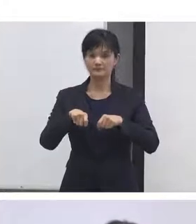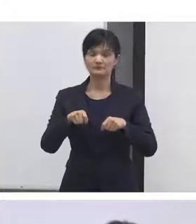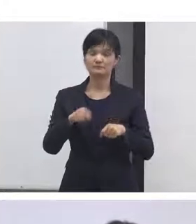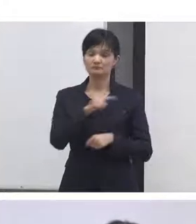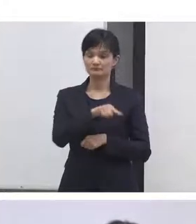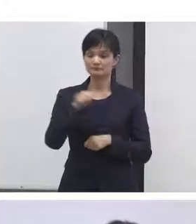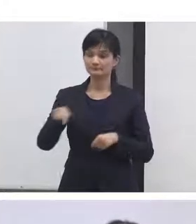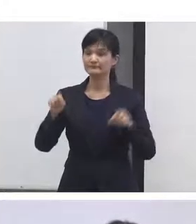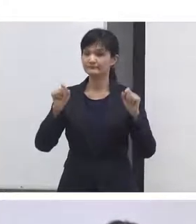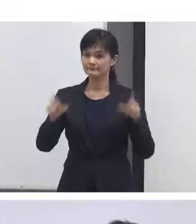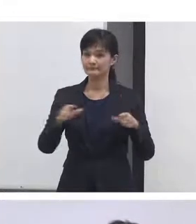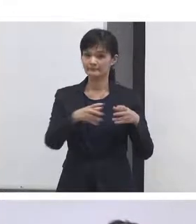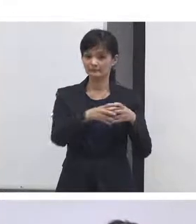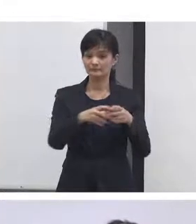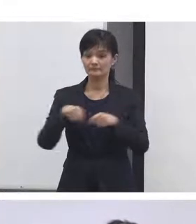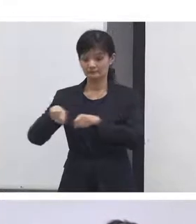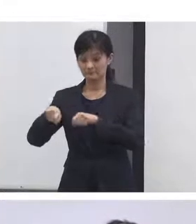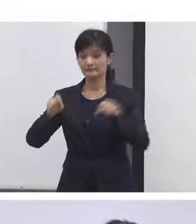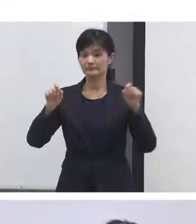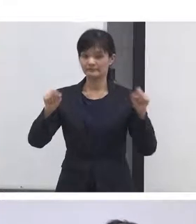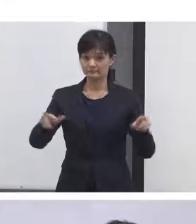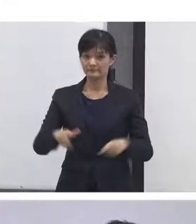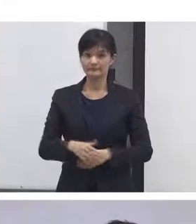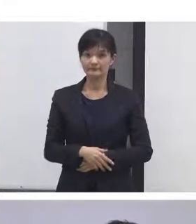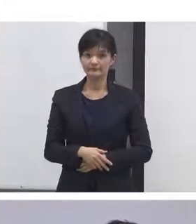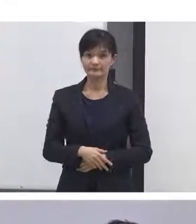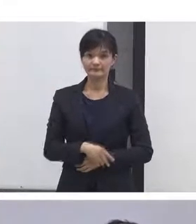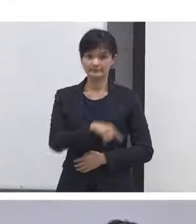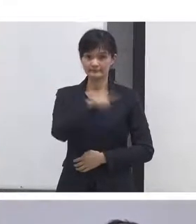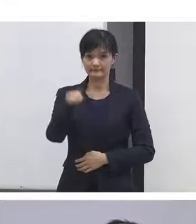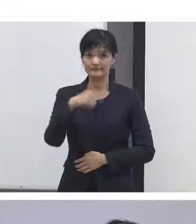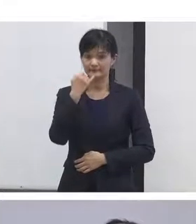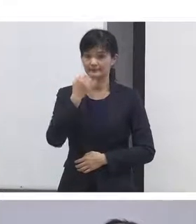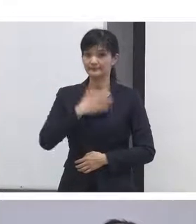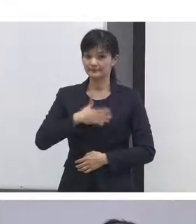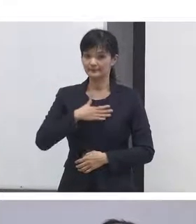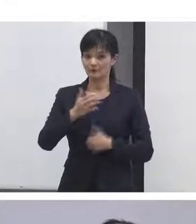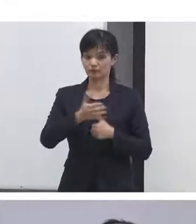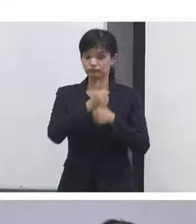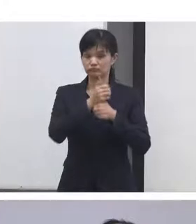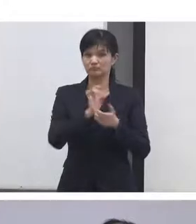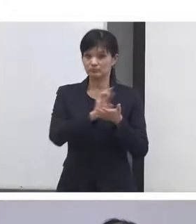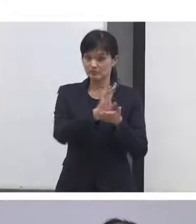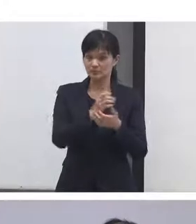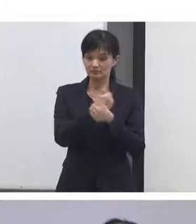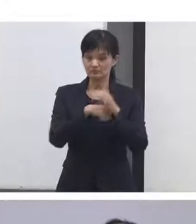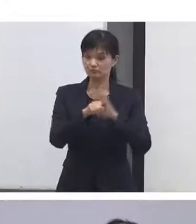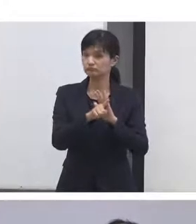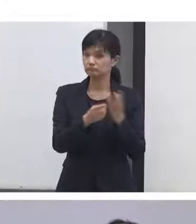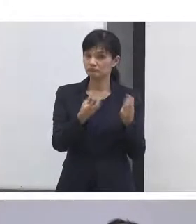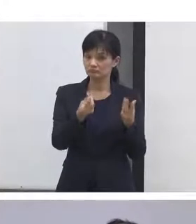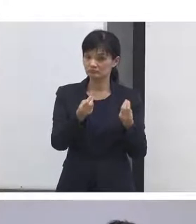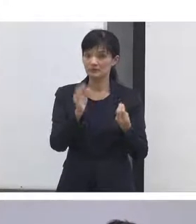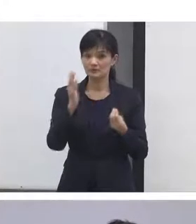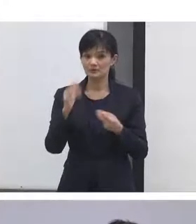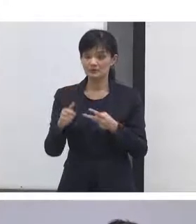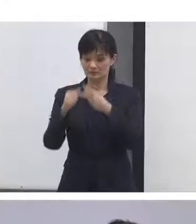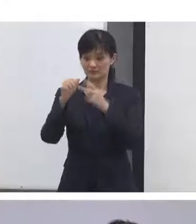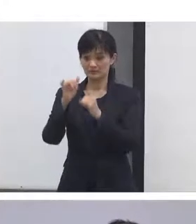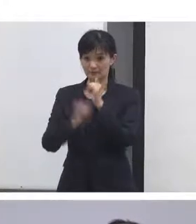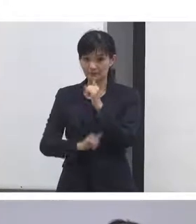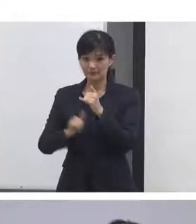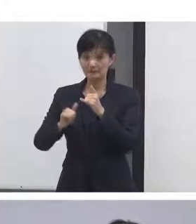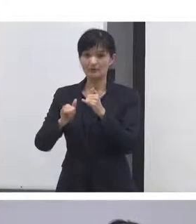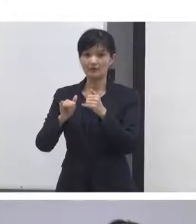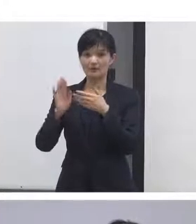情。所以其实大家可以看说去中心化没有代表，但是后来在第二版的宣言里面，